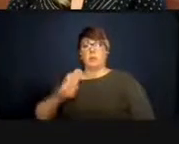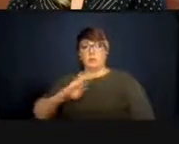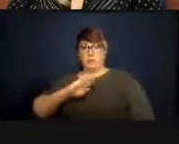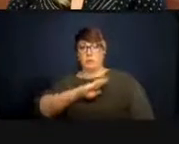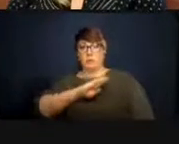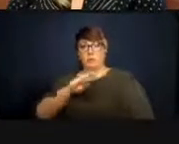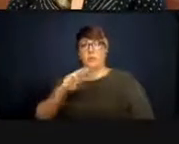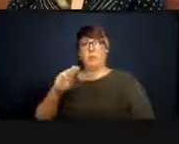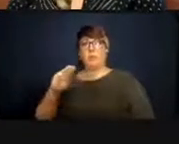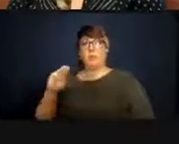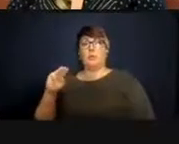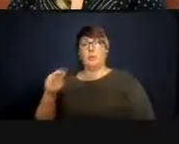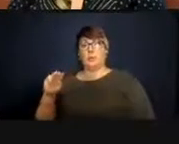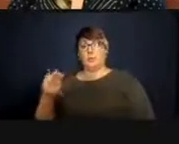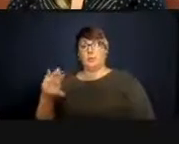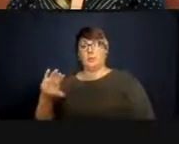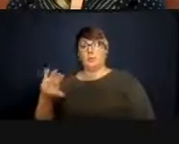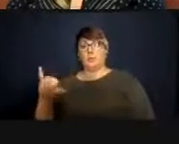Nakumbuka